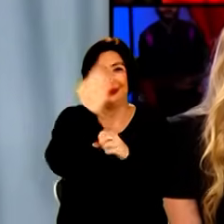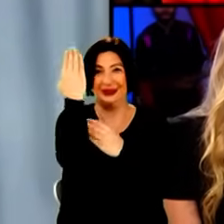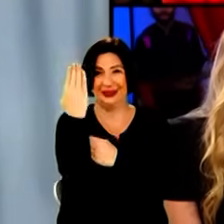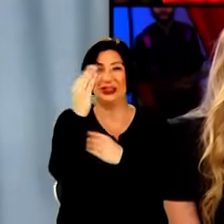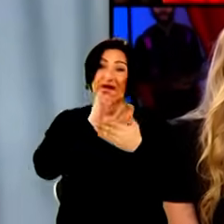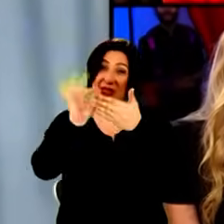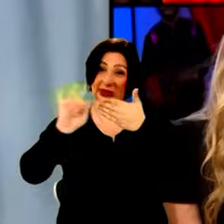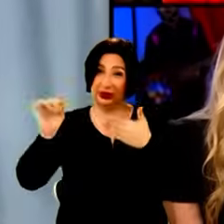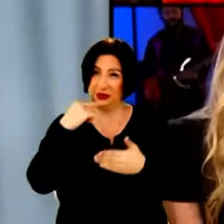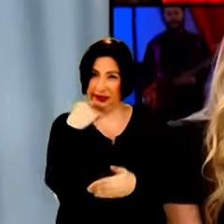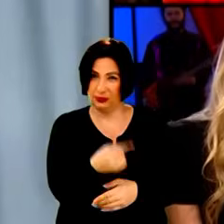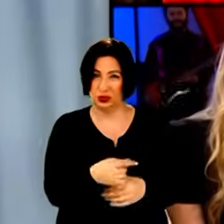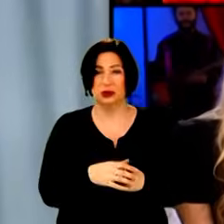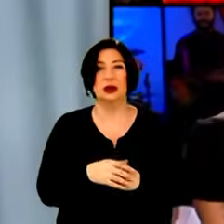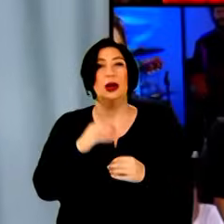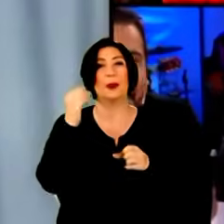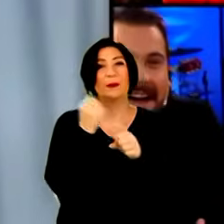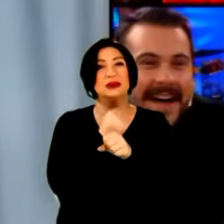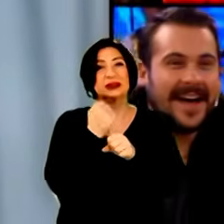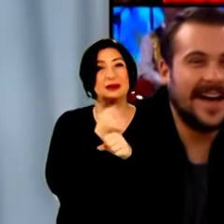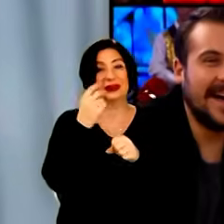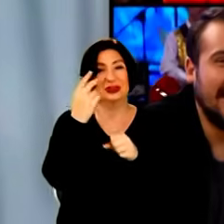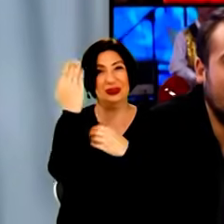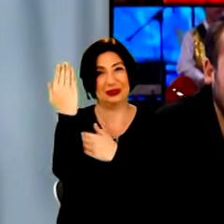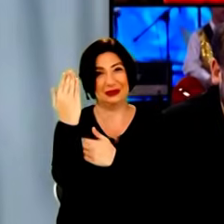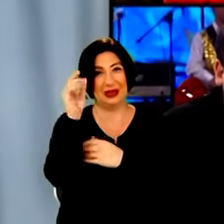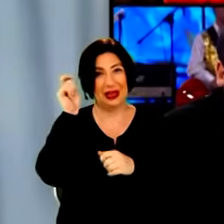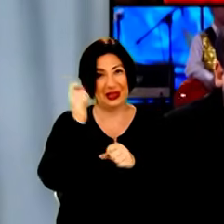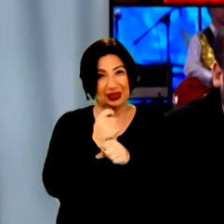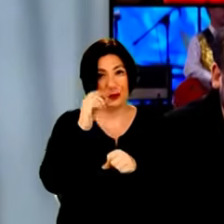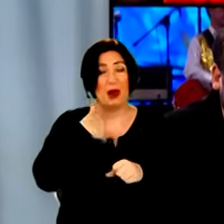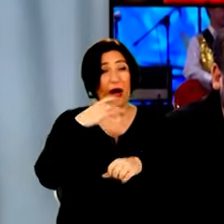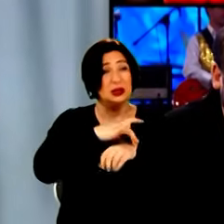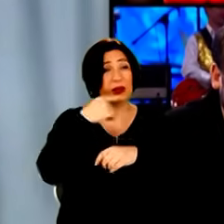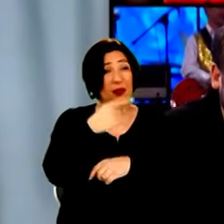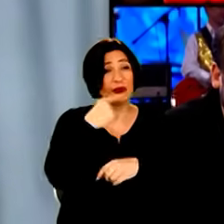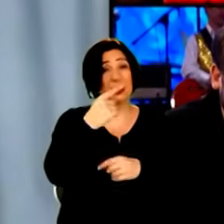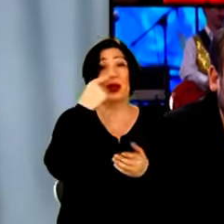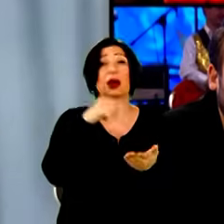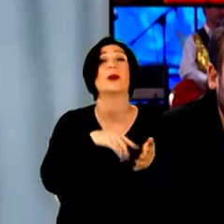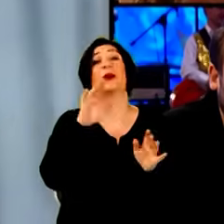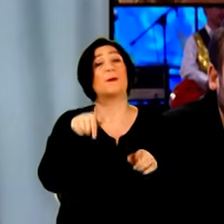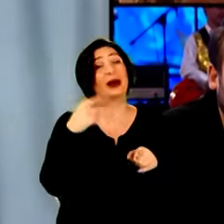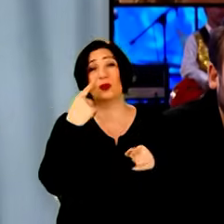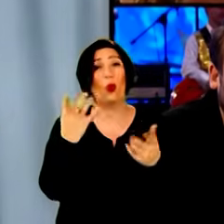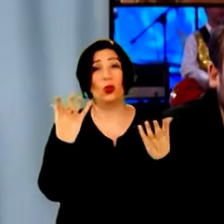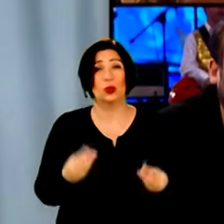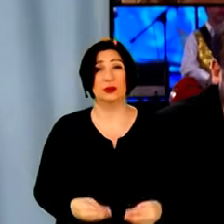yazın demiş. Mezar taşına yazmışlar. Demiş ben hastayım dedim dedim bana inanmadınız. Bak ne oldu